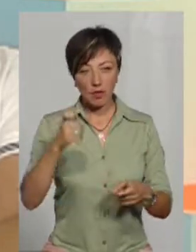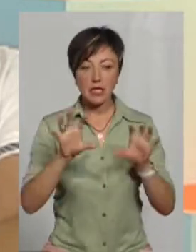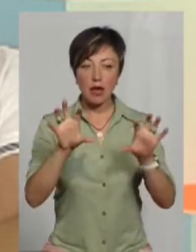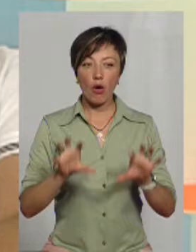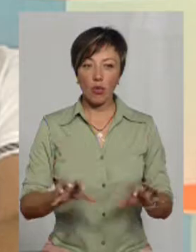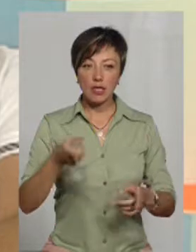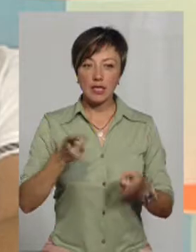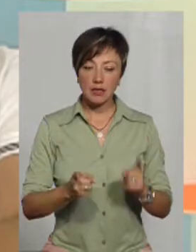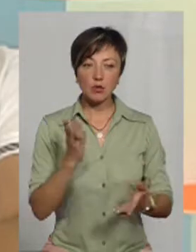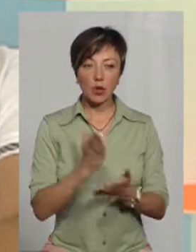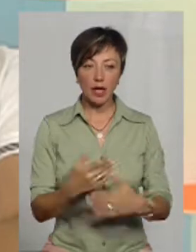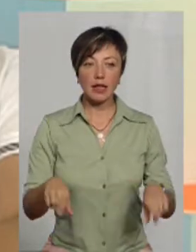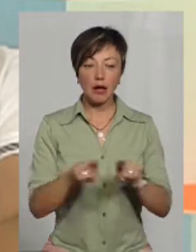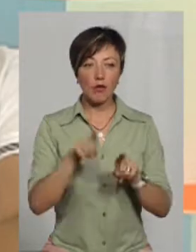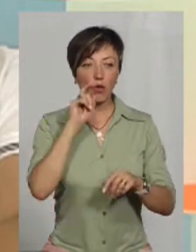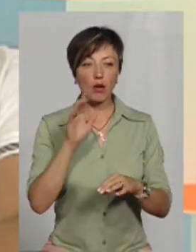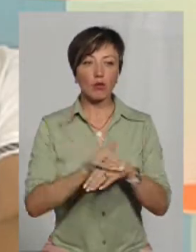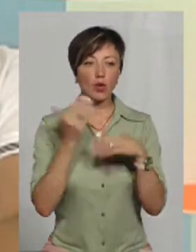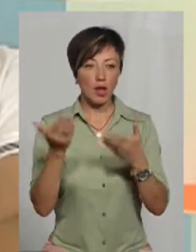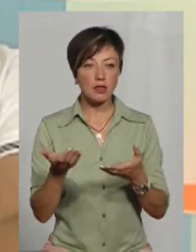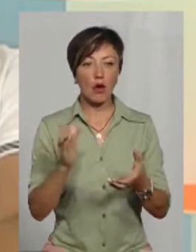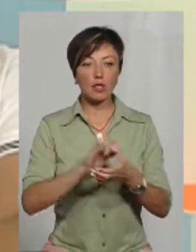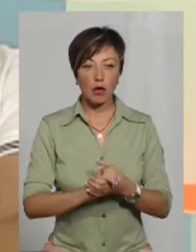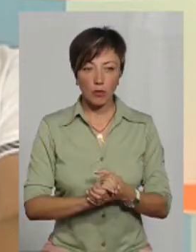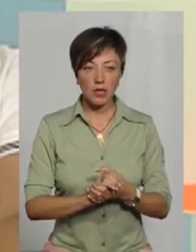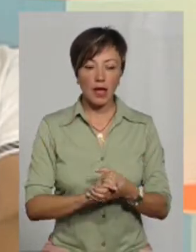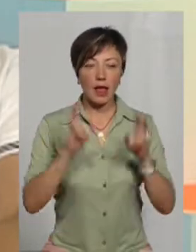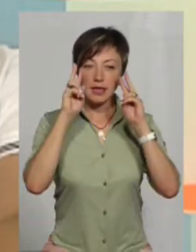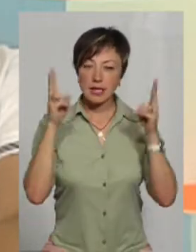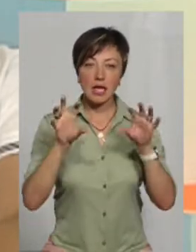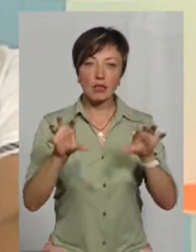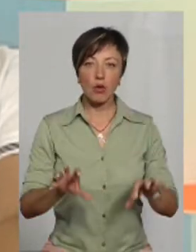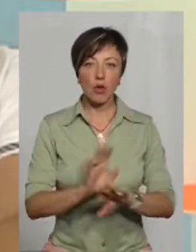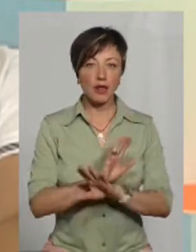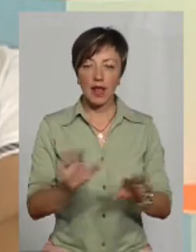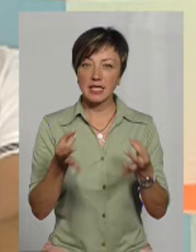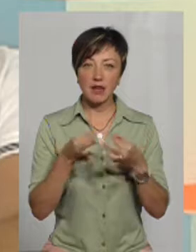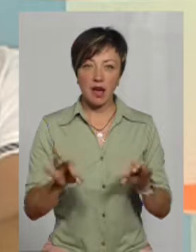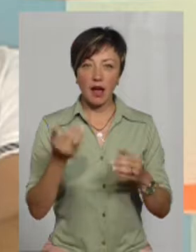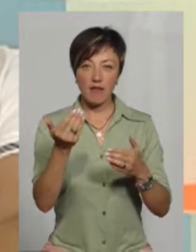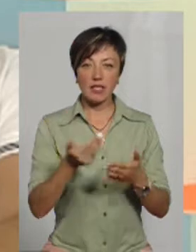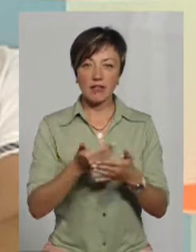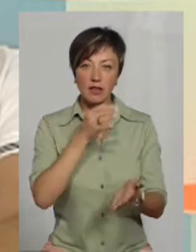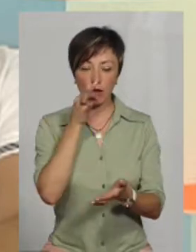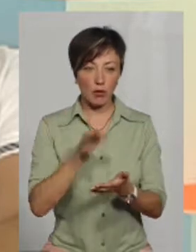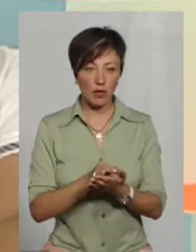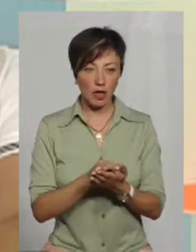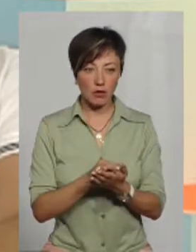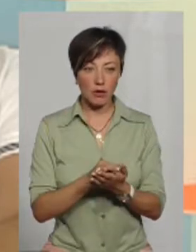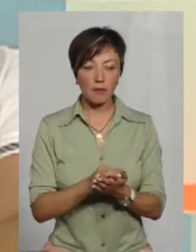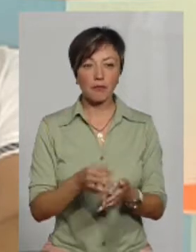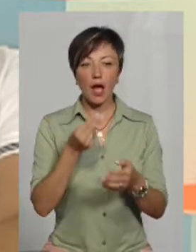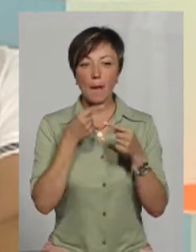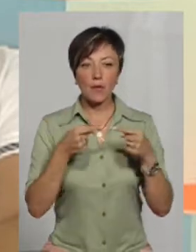закон дійсно є такий в Україні. Будь ласка, ознайомтеся. Незнання закону не звільняє вас від відповідальності.